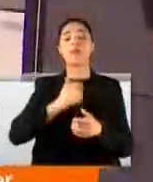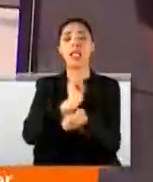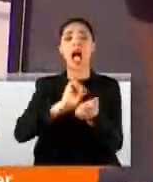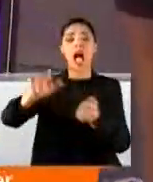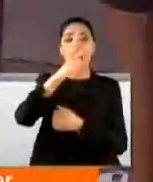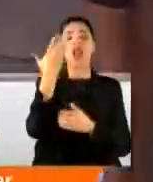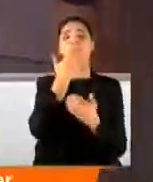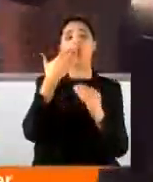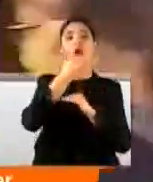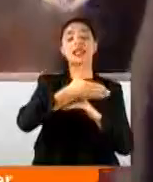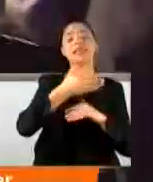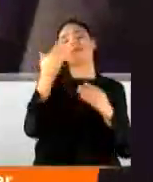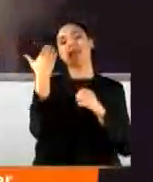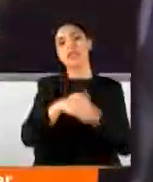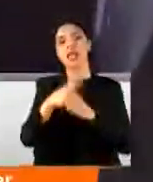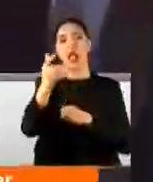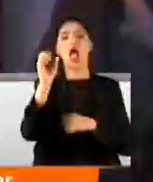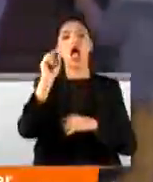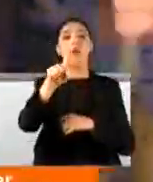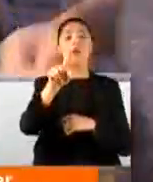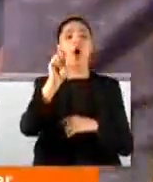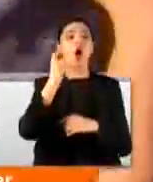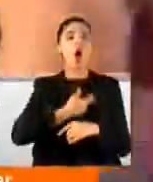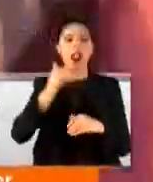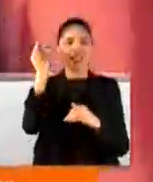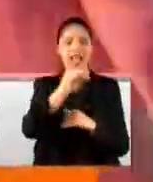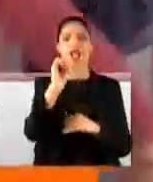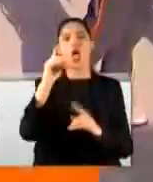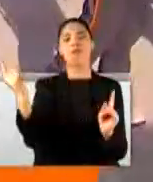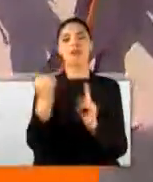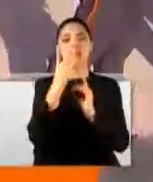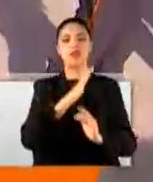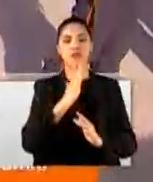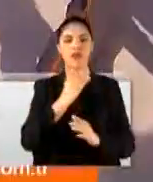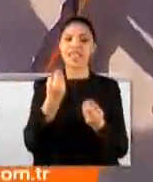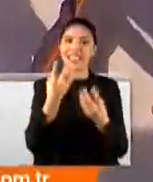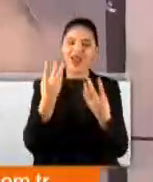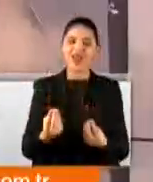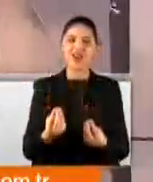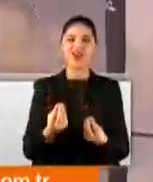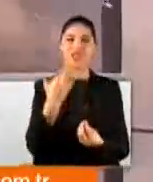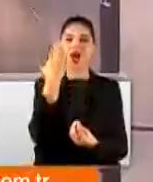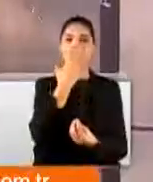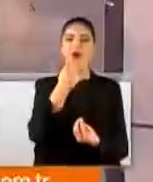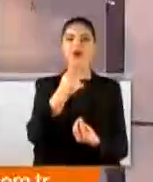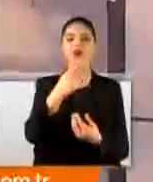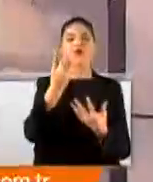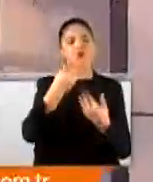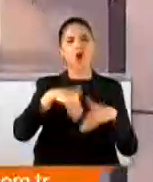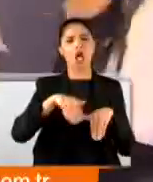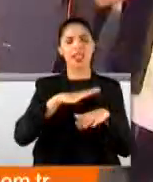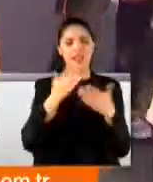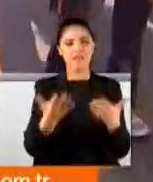alınmıyor. Öğrenciler ise kapıda öğretmenleri karşılıyor. İyi oldu. Okul bayağı bir önlemler